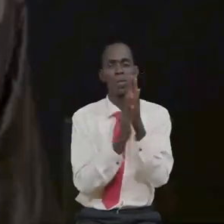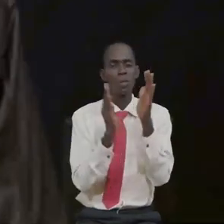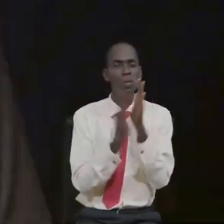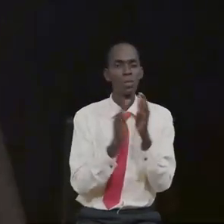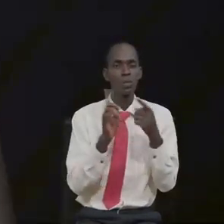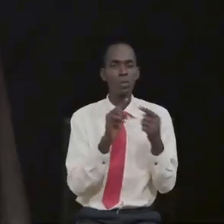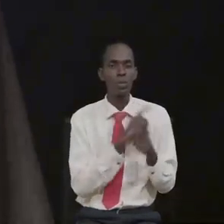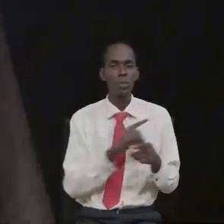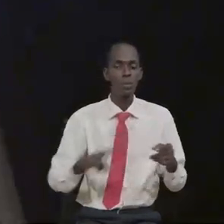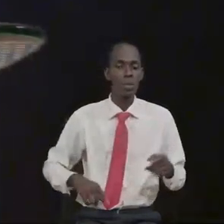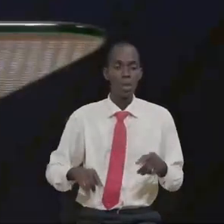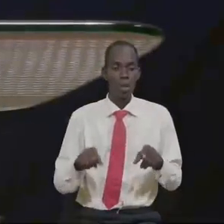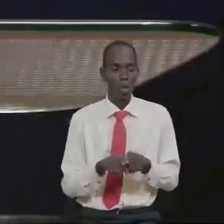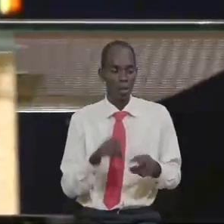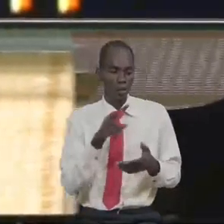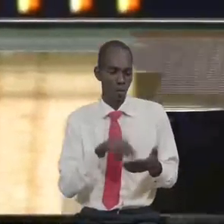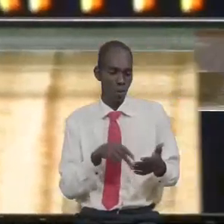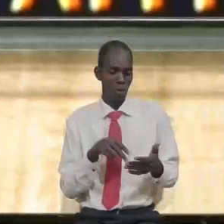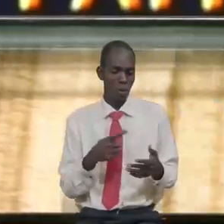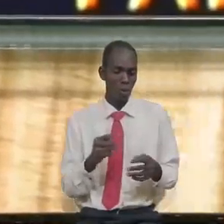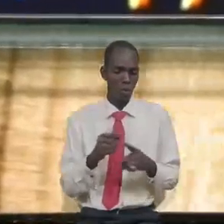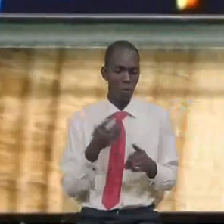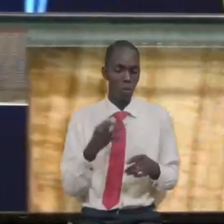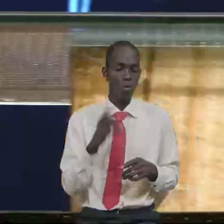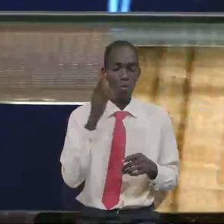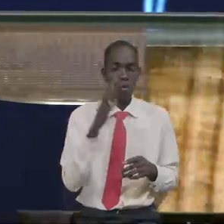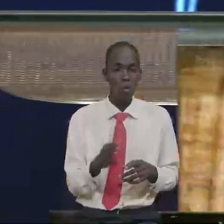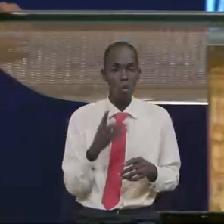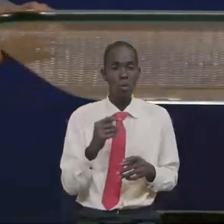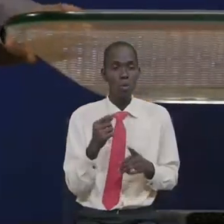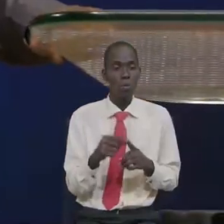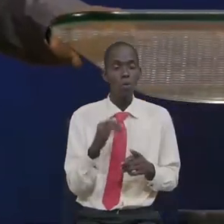ils lisaient la parole de Dieu. Et la parole